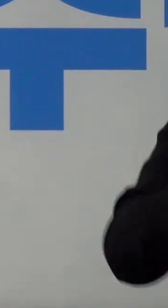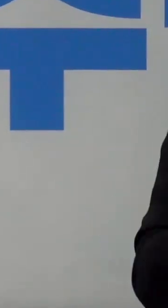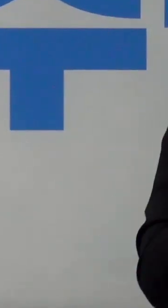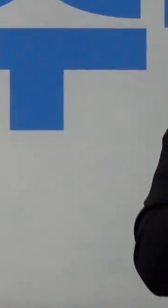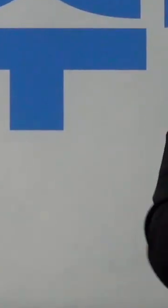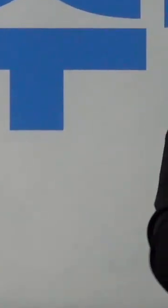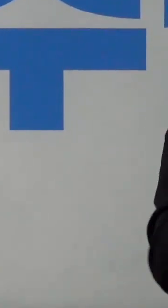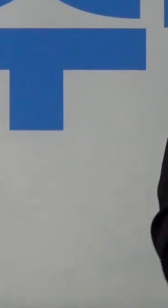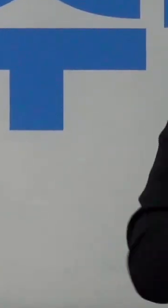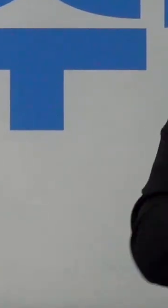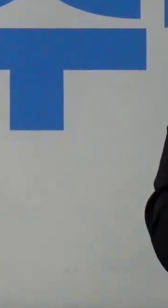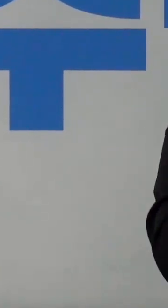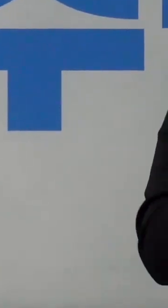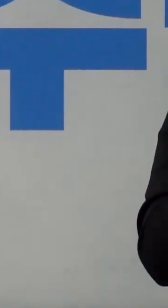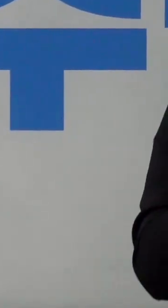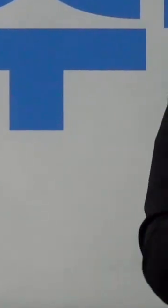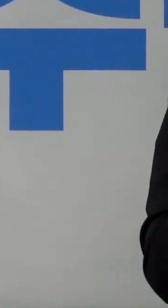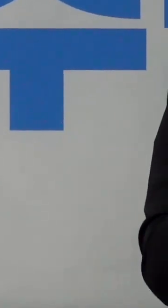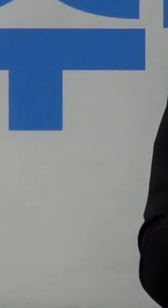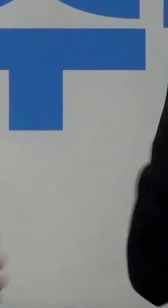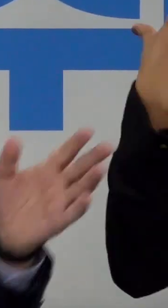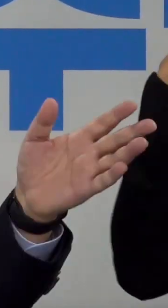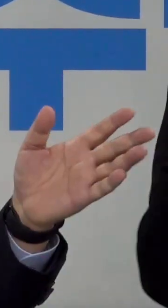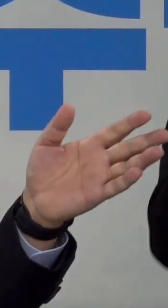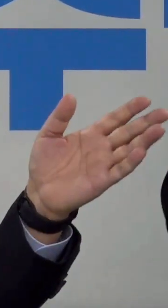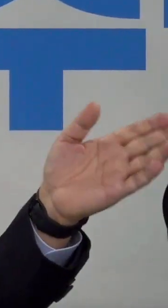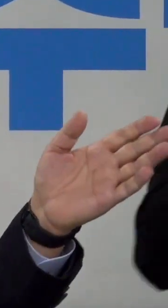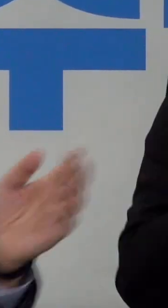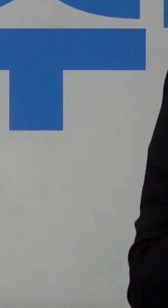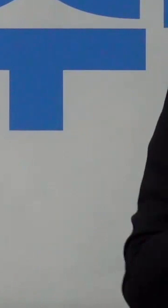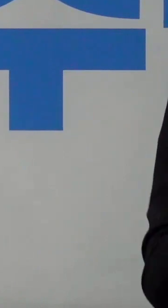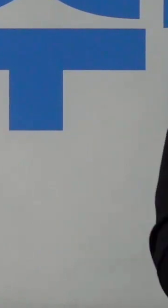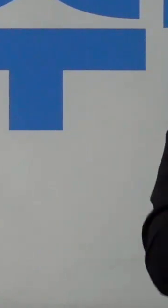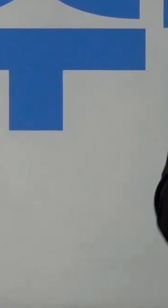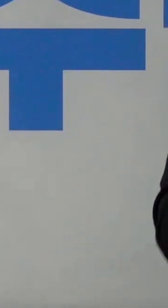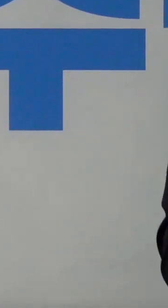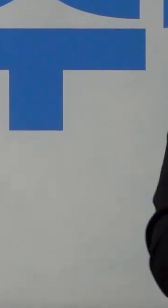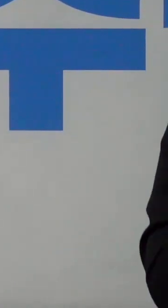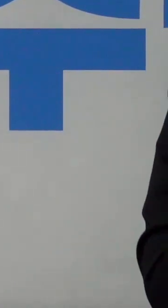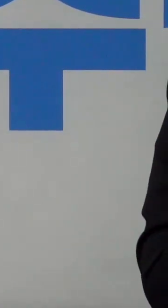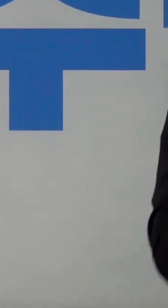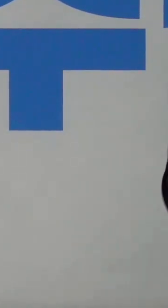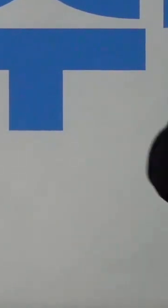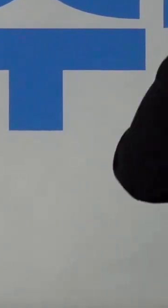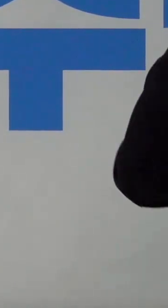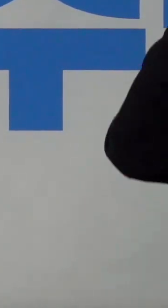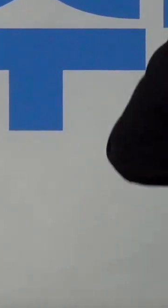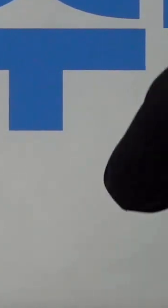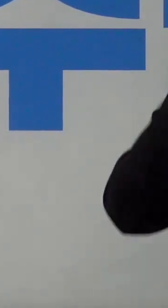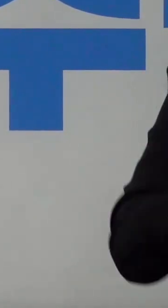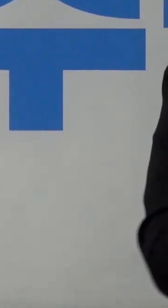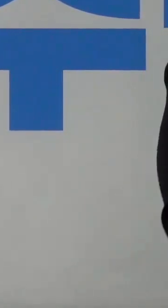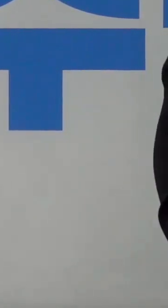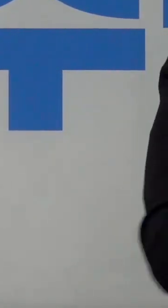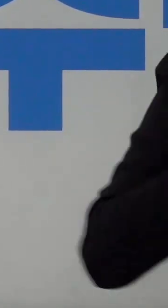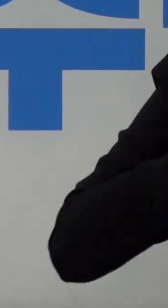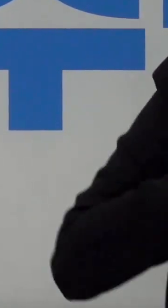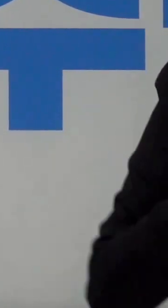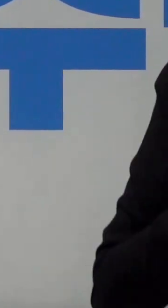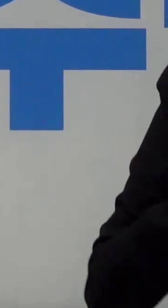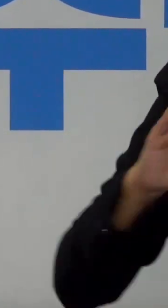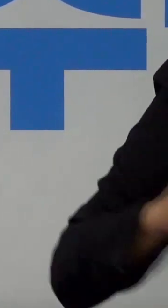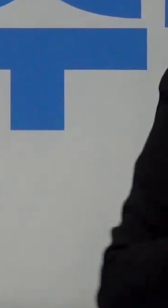평화번영위원회가 후보님 직속으로 있습니다. 그래서 평화번영위원장이 이종석 장관님이고 저를